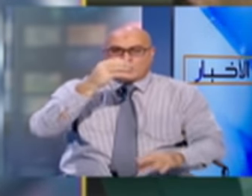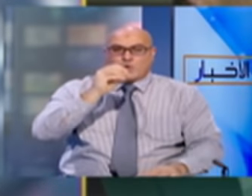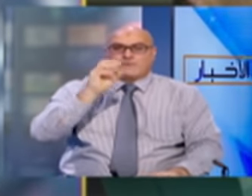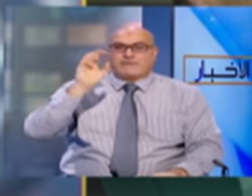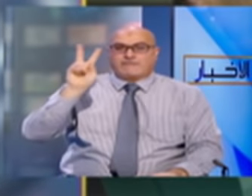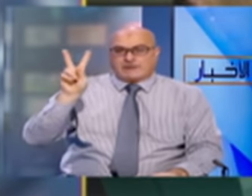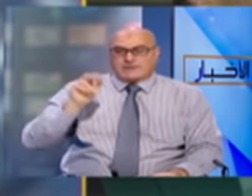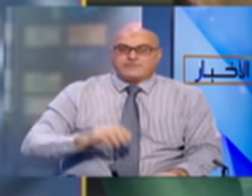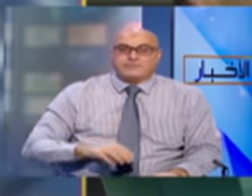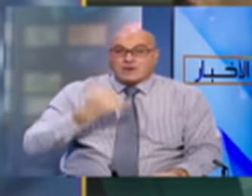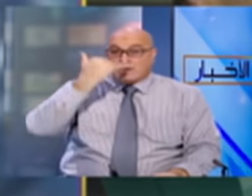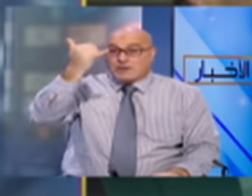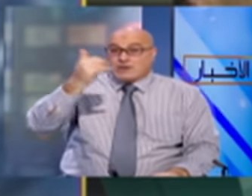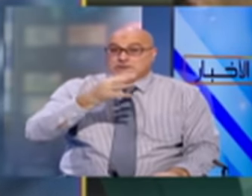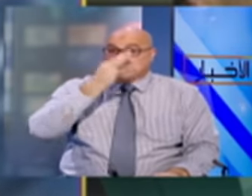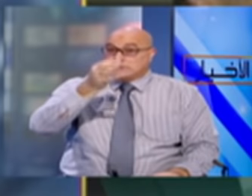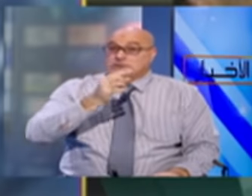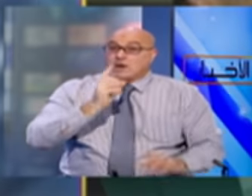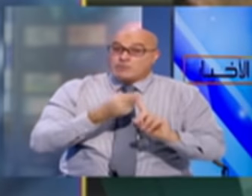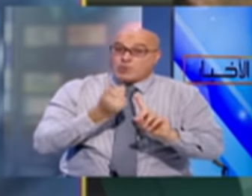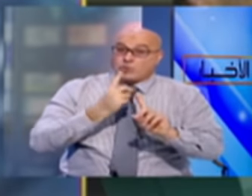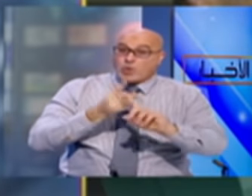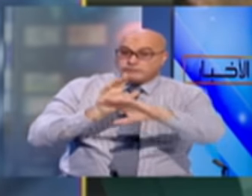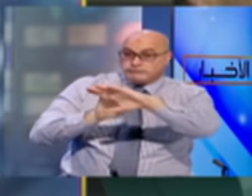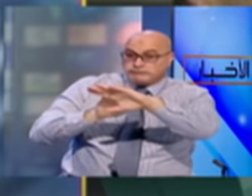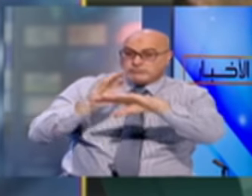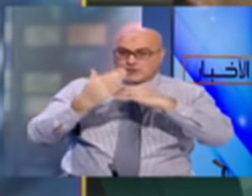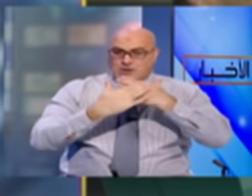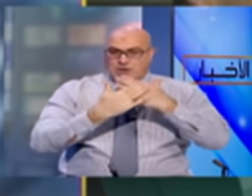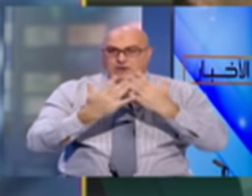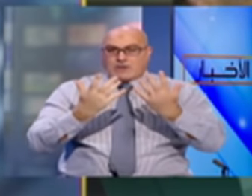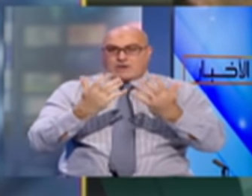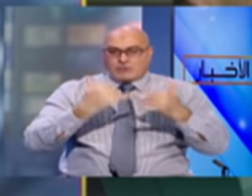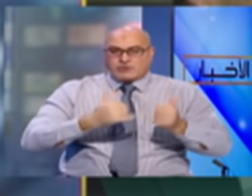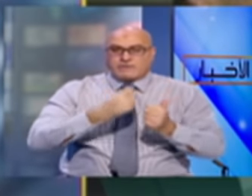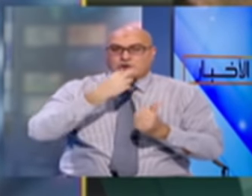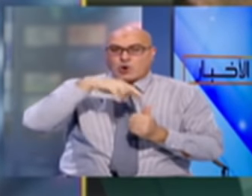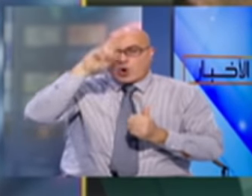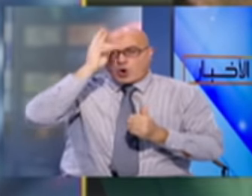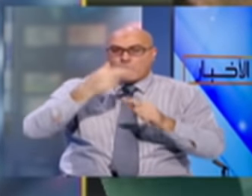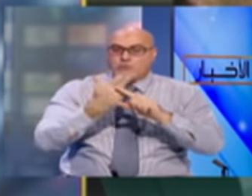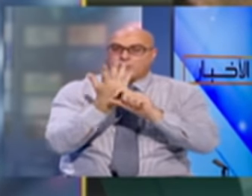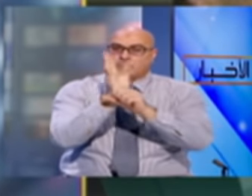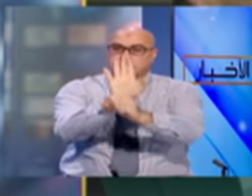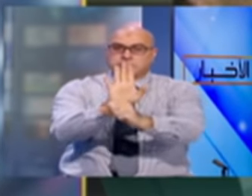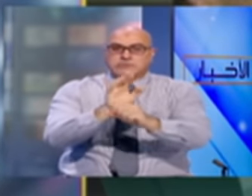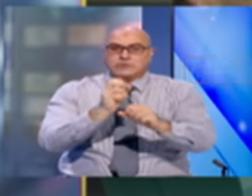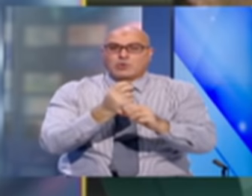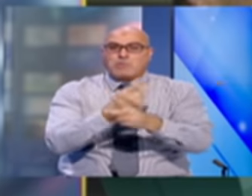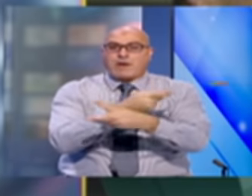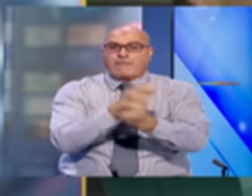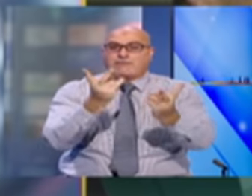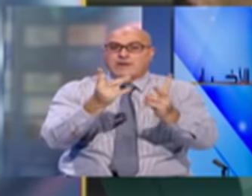فاريلي على أهمية تعزيز الحوار والتشاور بين الجزائر والاتحاد الأوروبي لبلورة نظرات